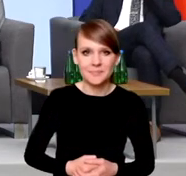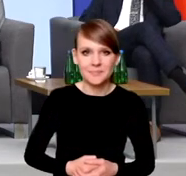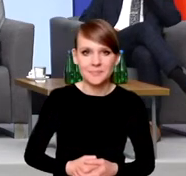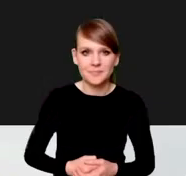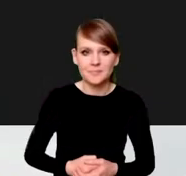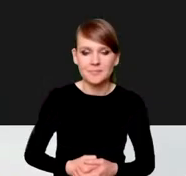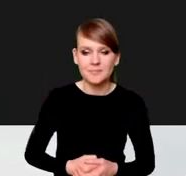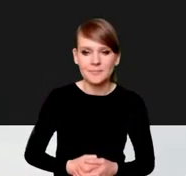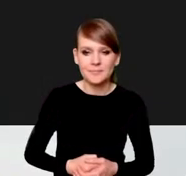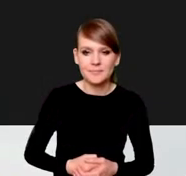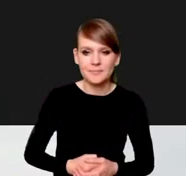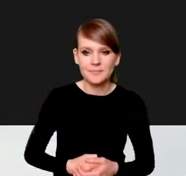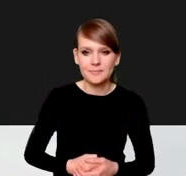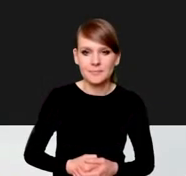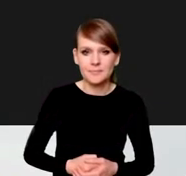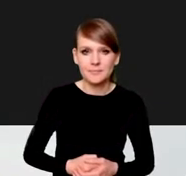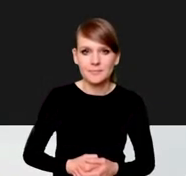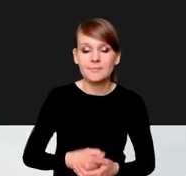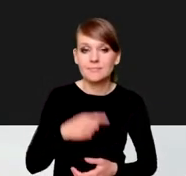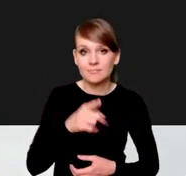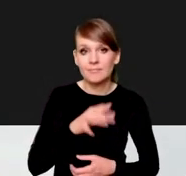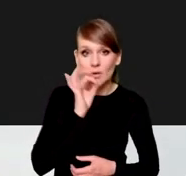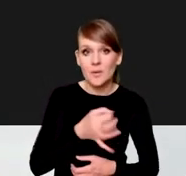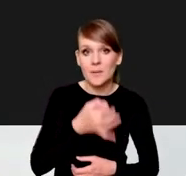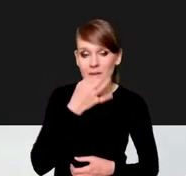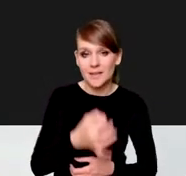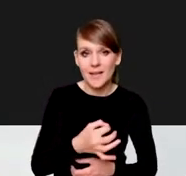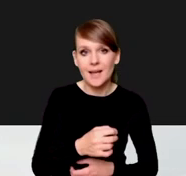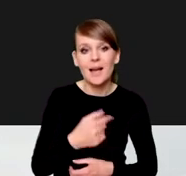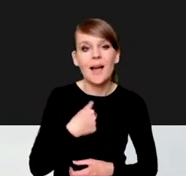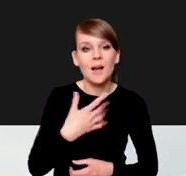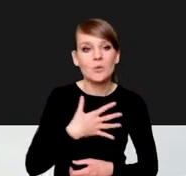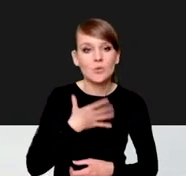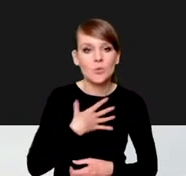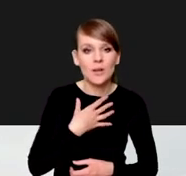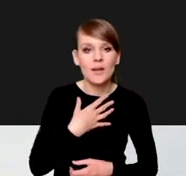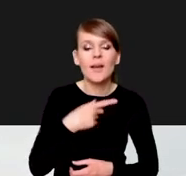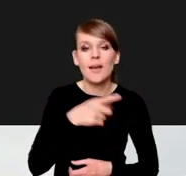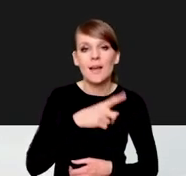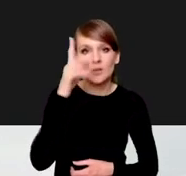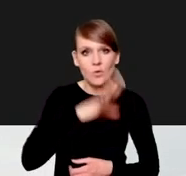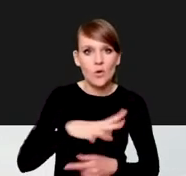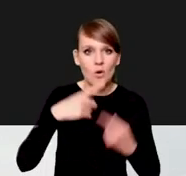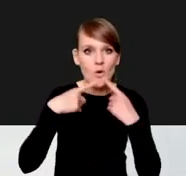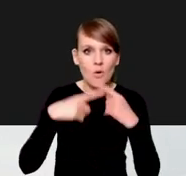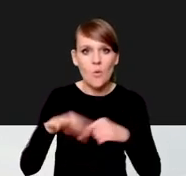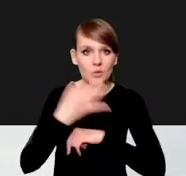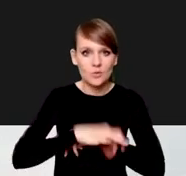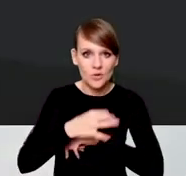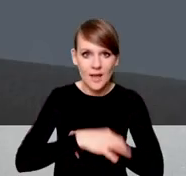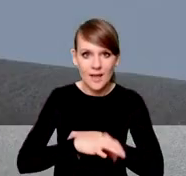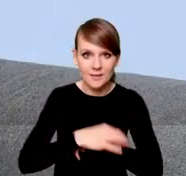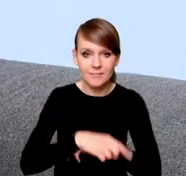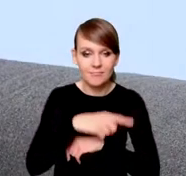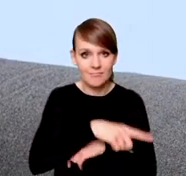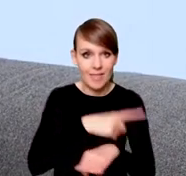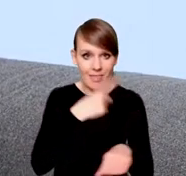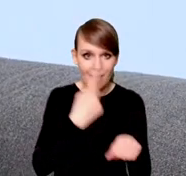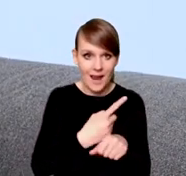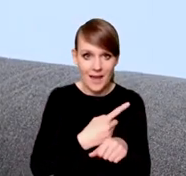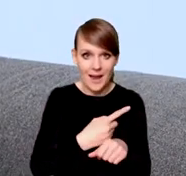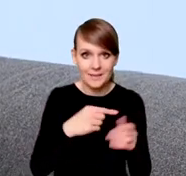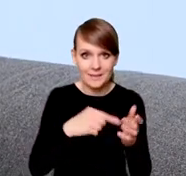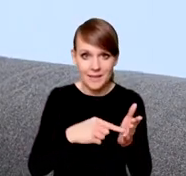To bardzo trafne pytanie, ale wydaje mi się, że akurat deklaracja społecznej odpowiedzialności uczelni jest pewną ramą, w której